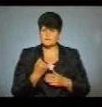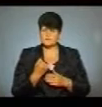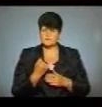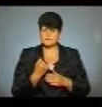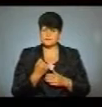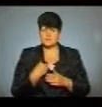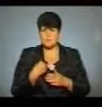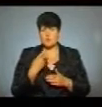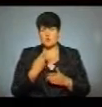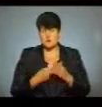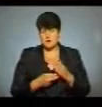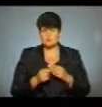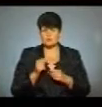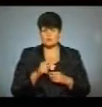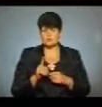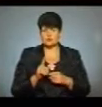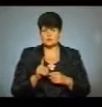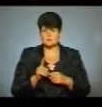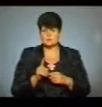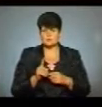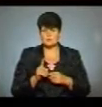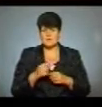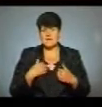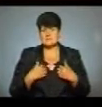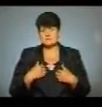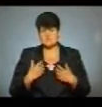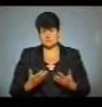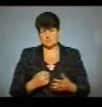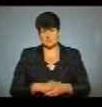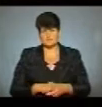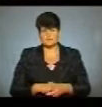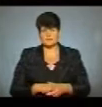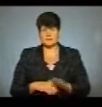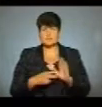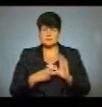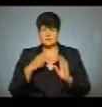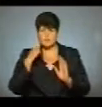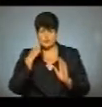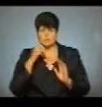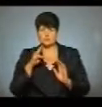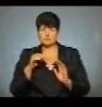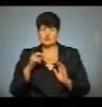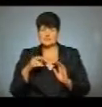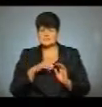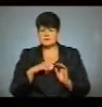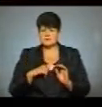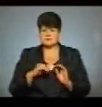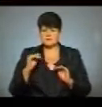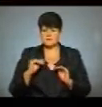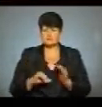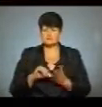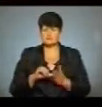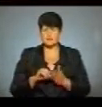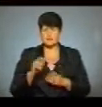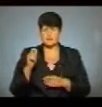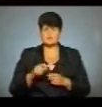я програла через те, що я поспішила. 7-річний Олександр Шугацький – наймолодший учасник змагань.